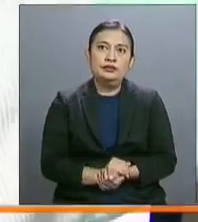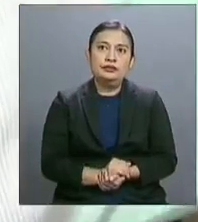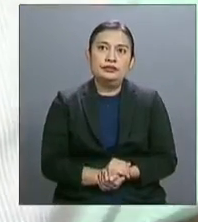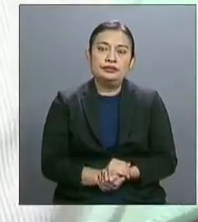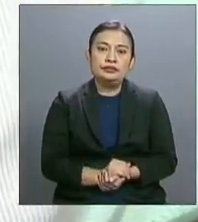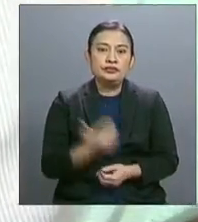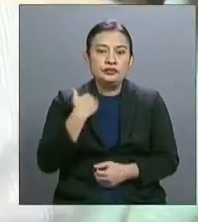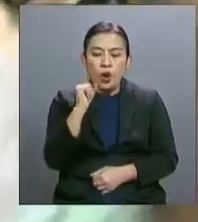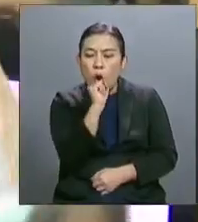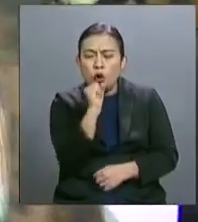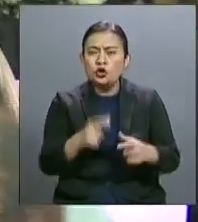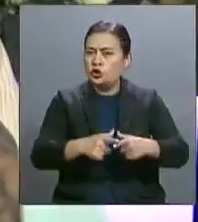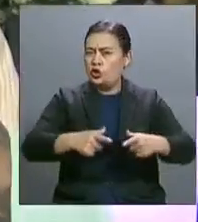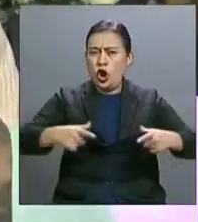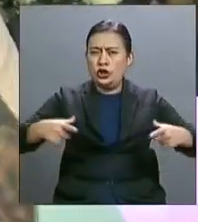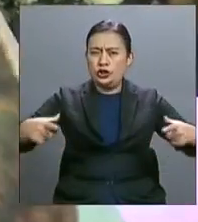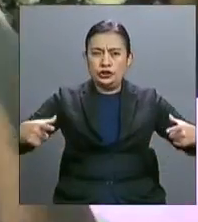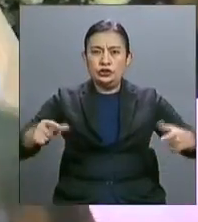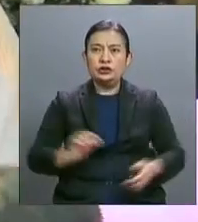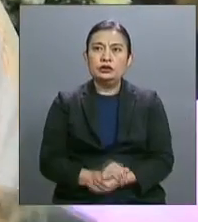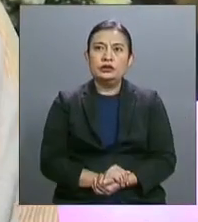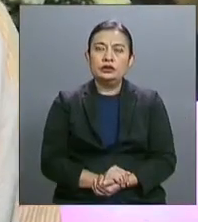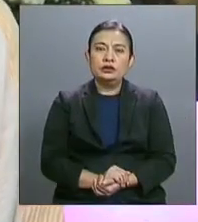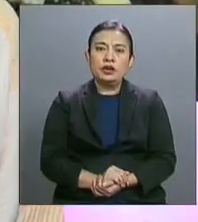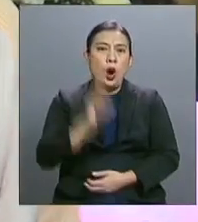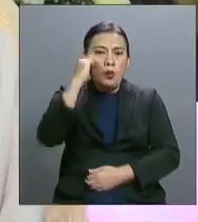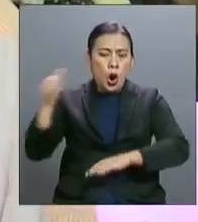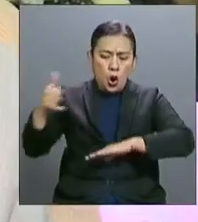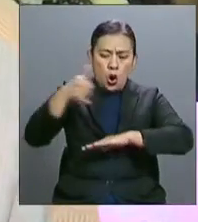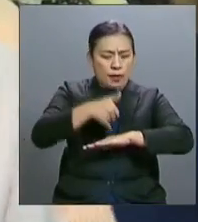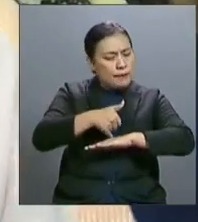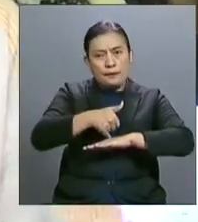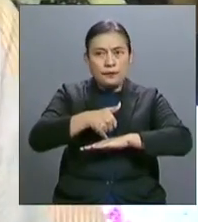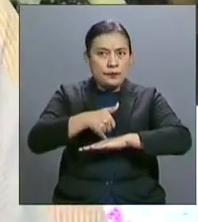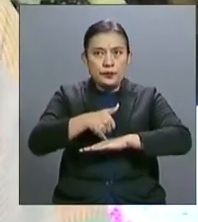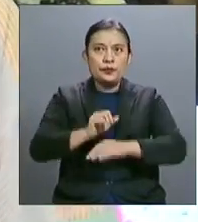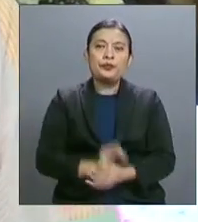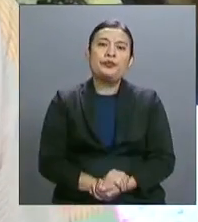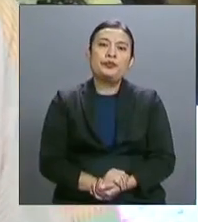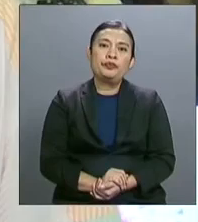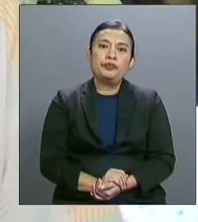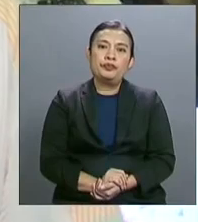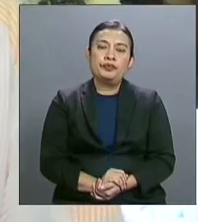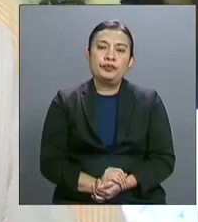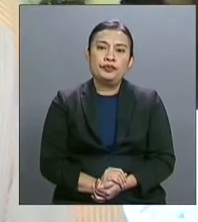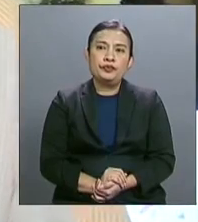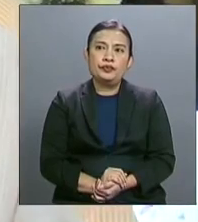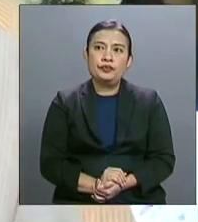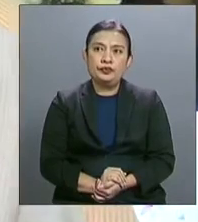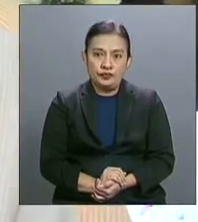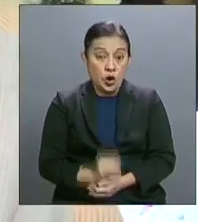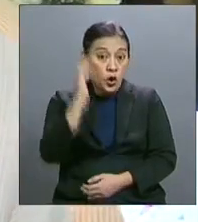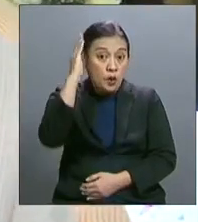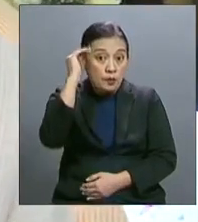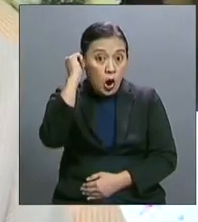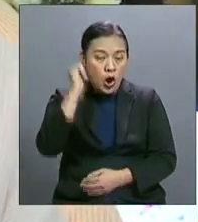คอนเสิร์ตใหญ่ๆเขาได้ขึ้นอะไรแบบเนี้ยก็ขึ้นไปในพาร์ทของดนตรีแล้วแกเป็นพ่อโดม